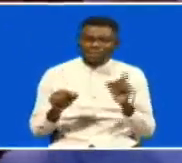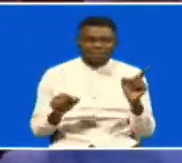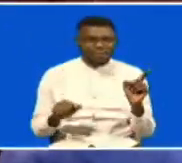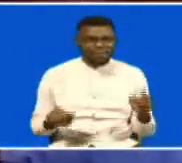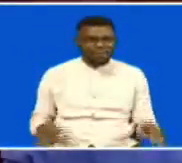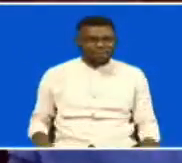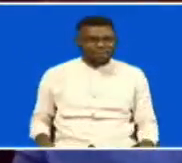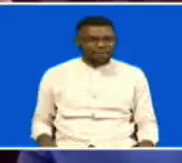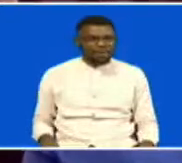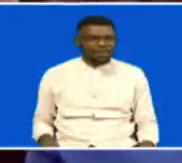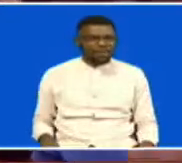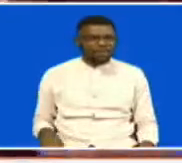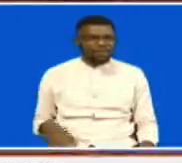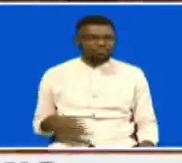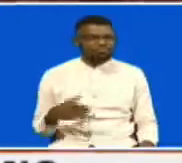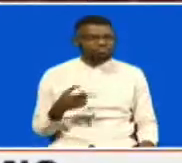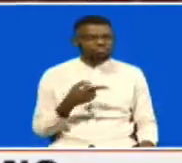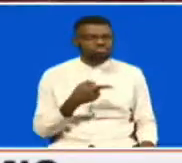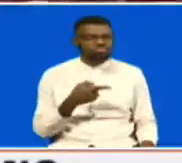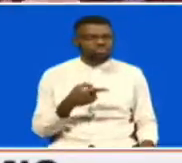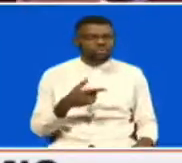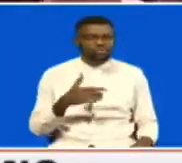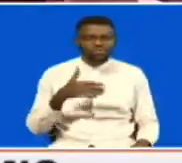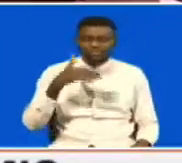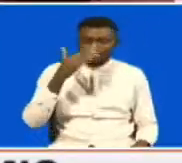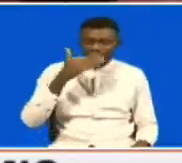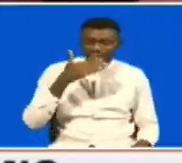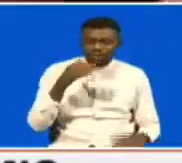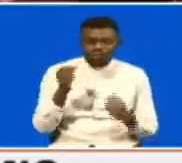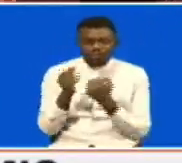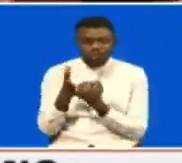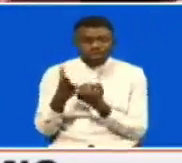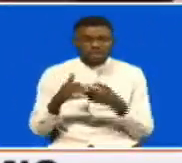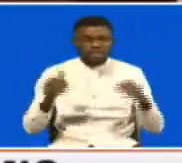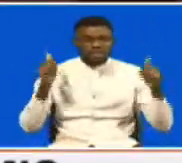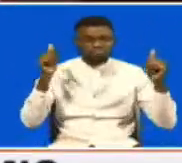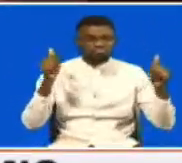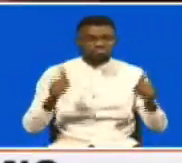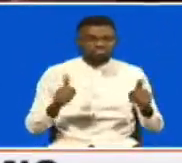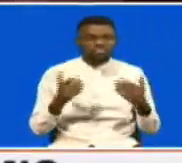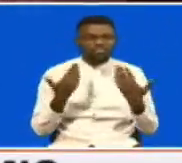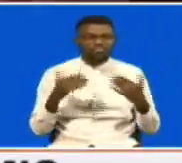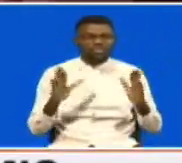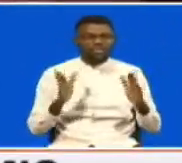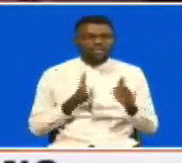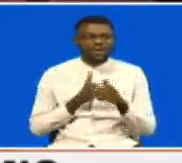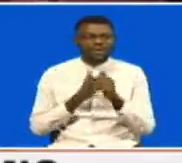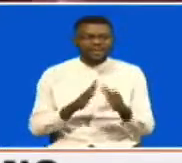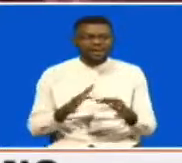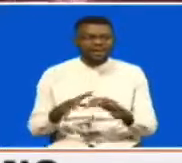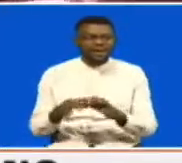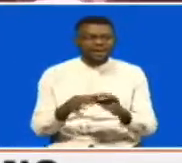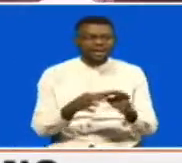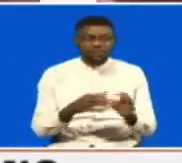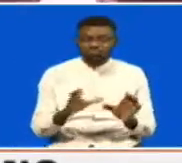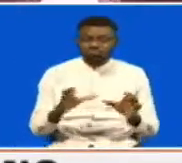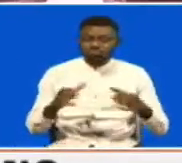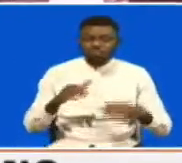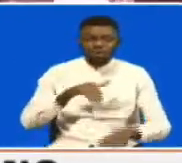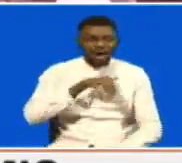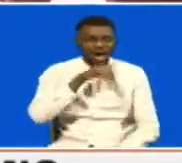Saa chache tu baada ya makataa ya siku 14 kukamilika, kinara wa muungano wa Azimio la Umoja One Kenya Raila